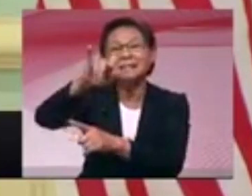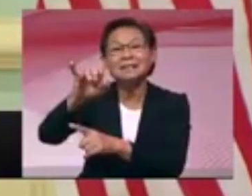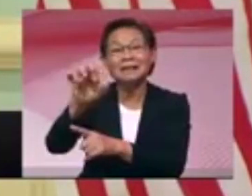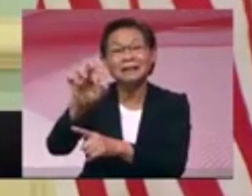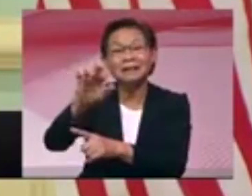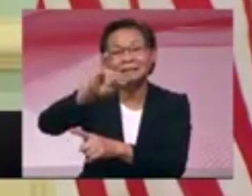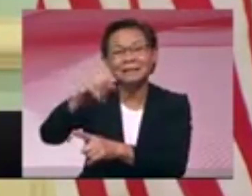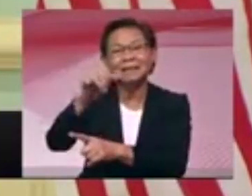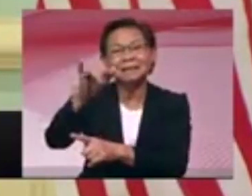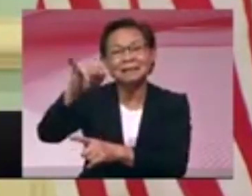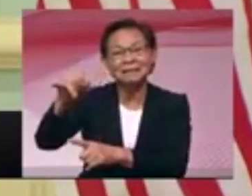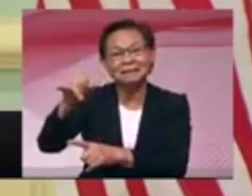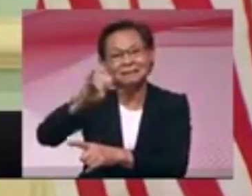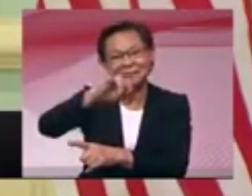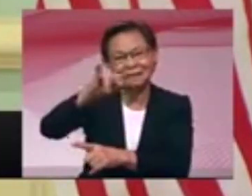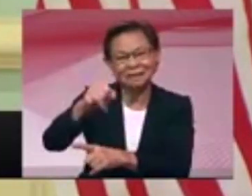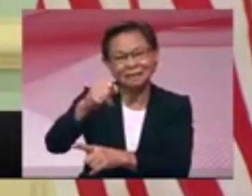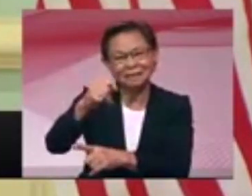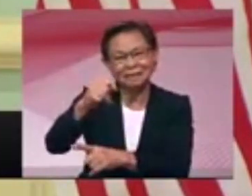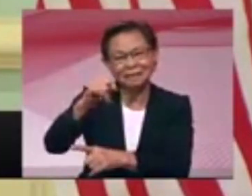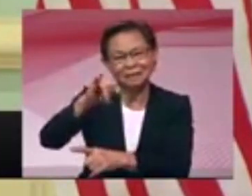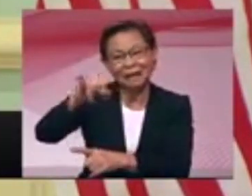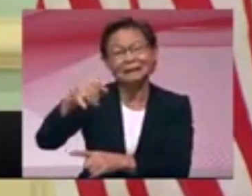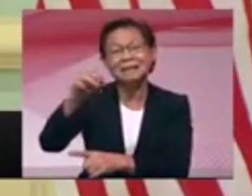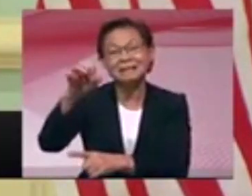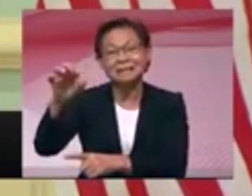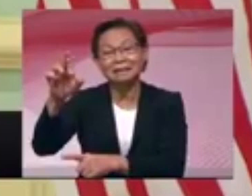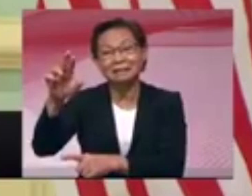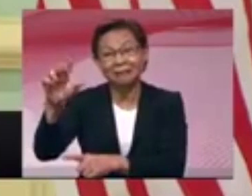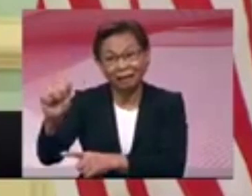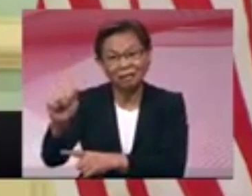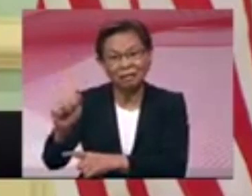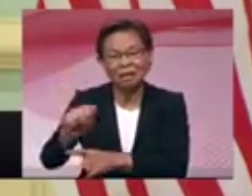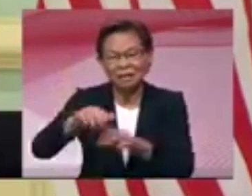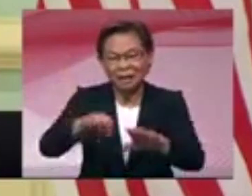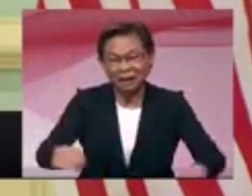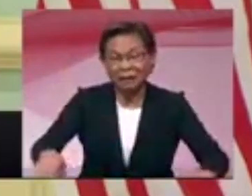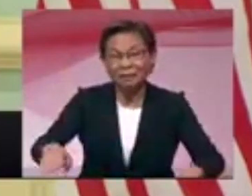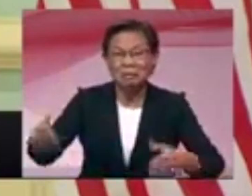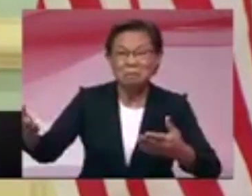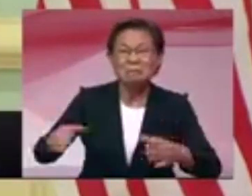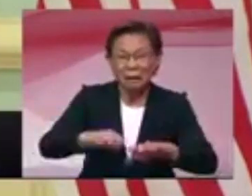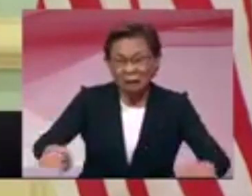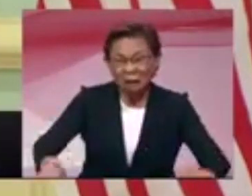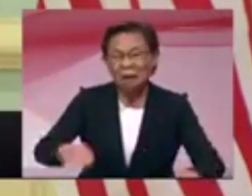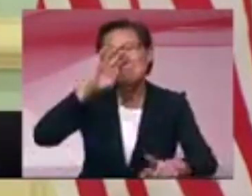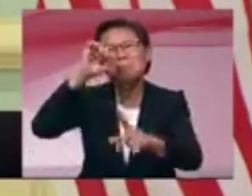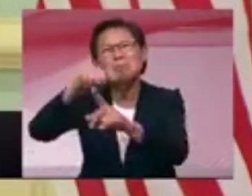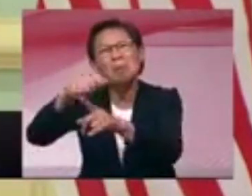digari untuk dibawa ke pusat tahanan. Ini juga satu pembohongan yang secara